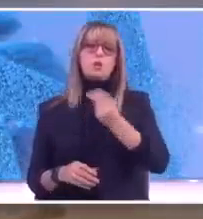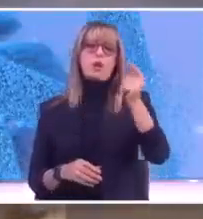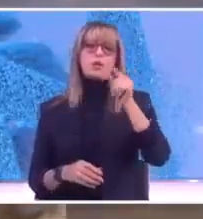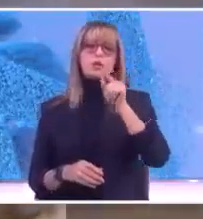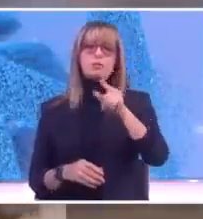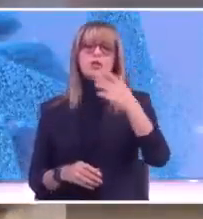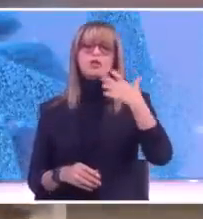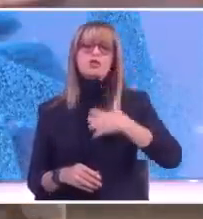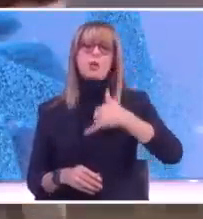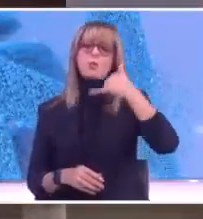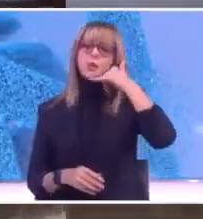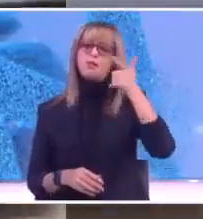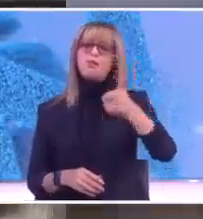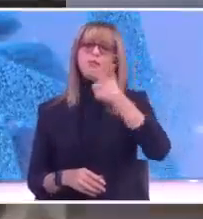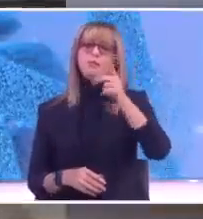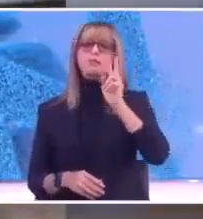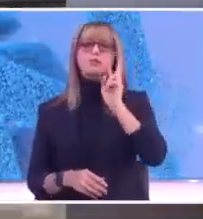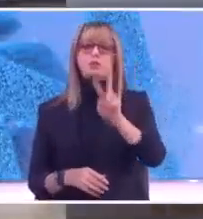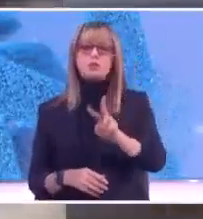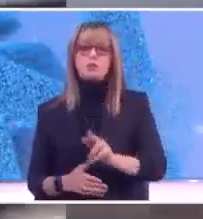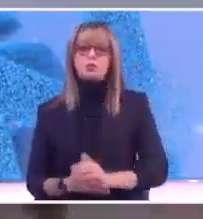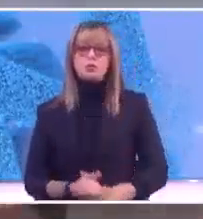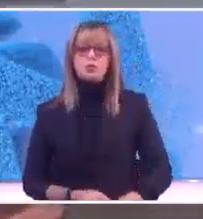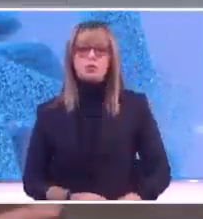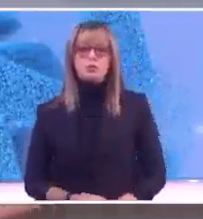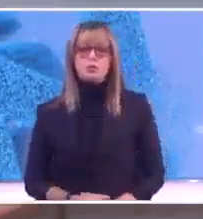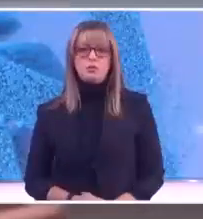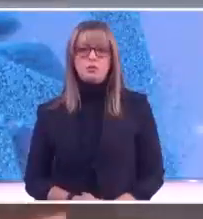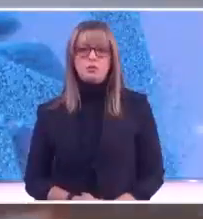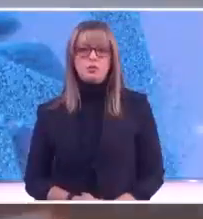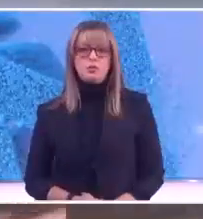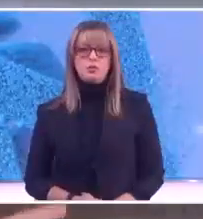anlar cep telefonu kamerasıyla görüntülendi.